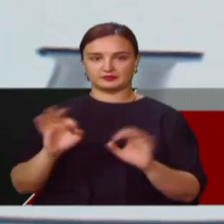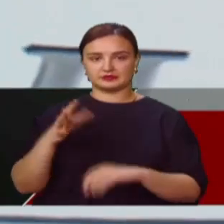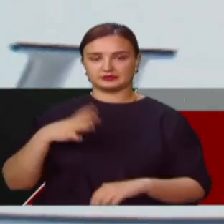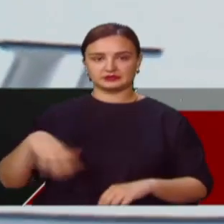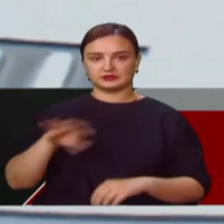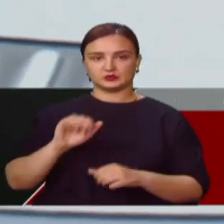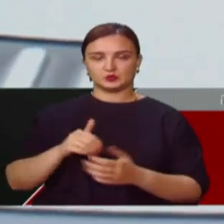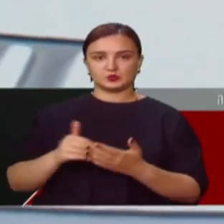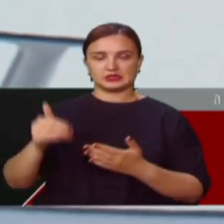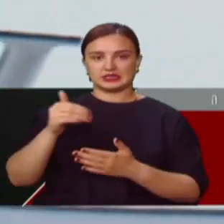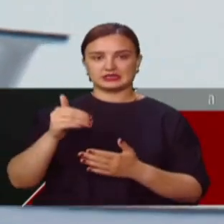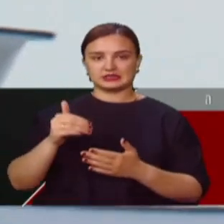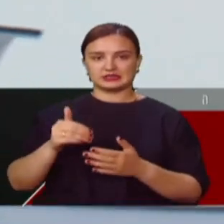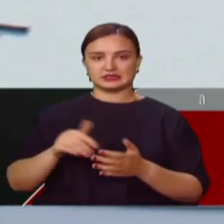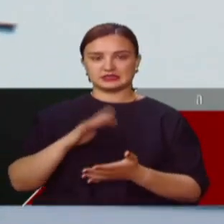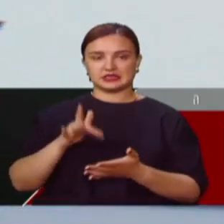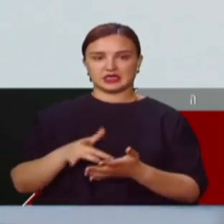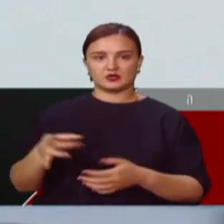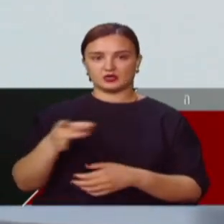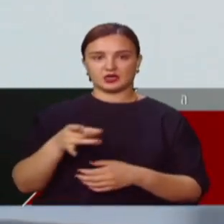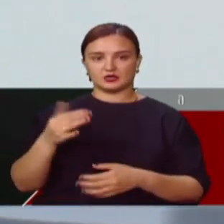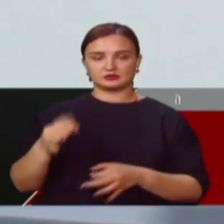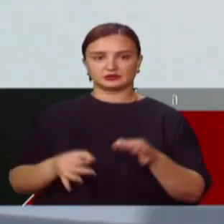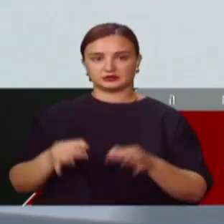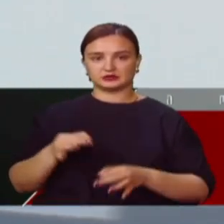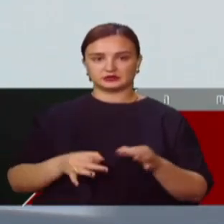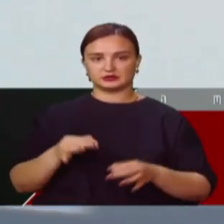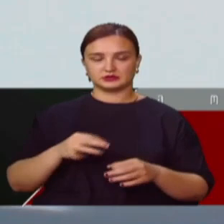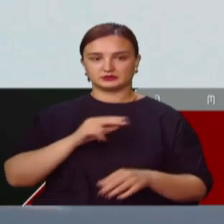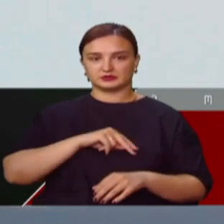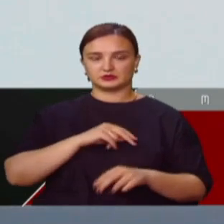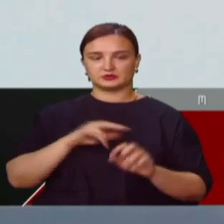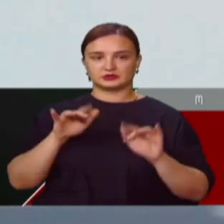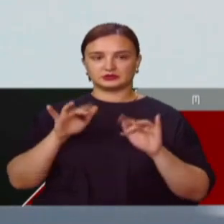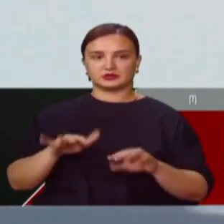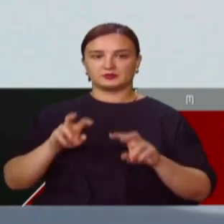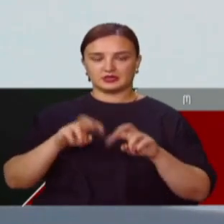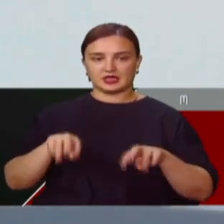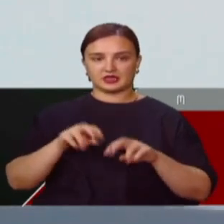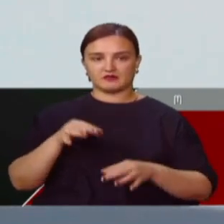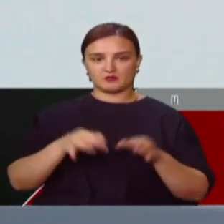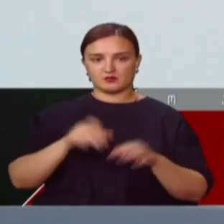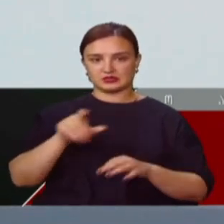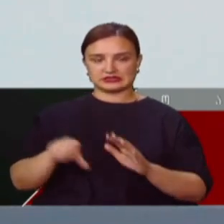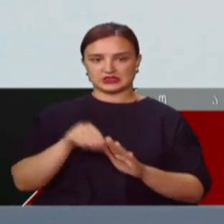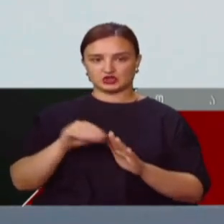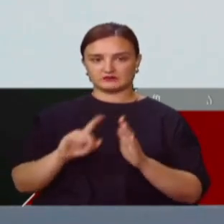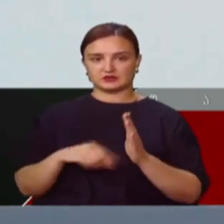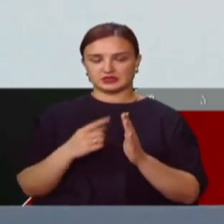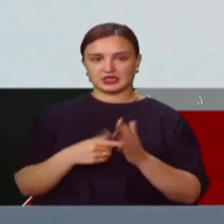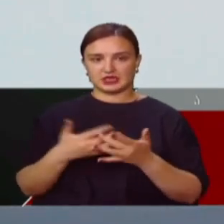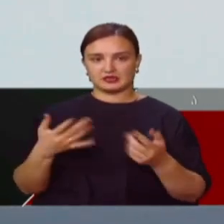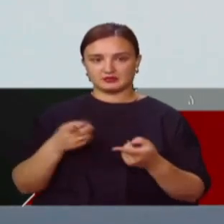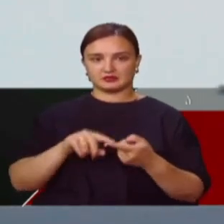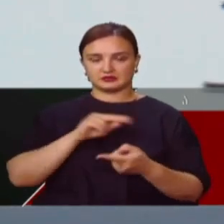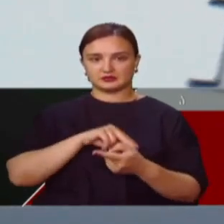საქართველოს უზენაესი სააპელაციო საქალაქო რაიონული სასამართლოების ადმინისტრაციული საქმეების განხილვა მოსამართლეებთან საარჩევნო საკითხებთან დაკავშირებით